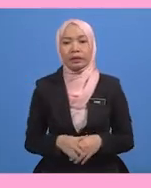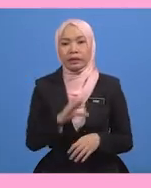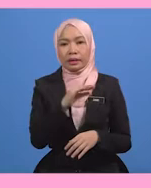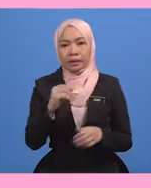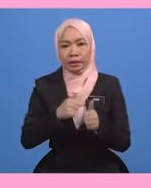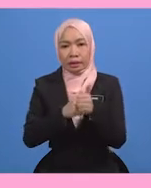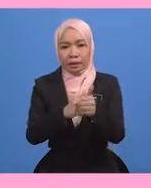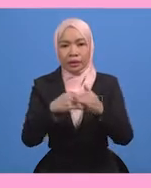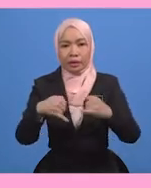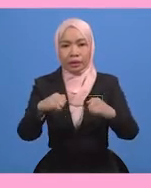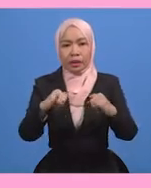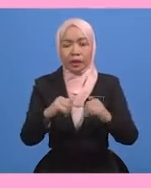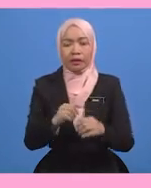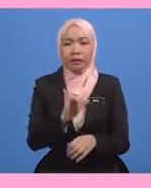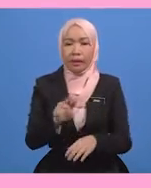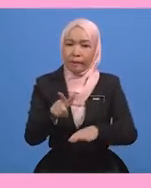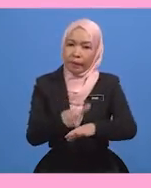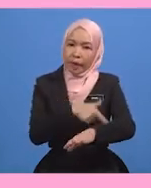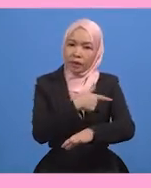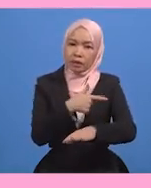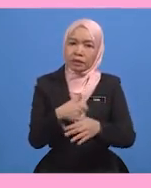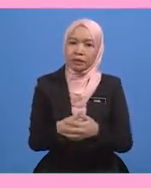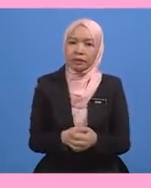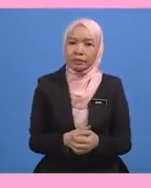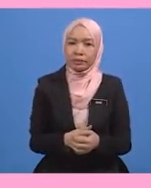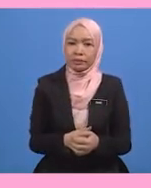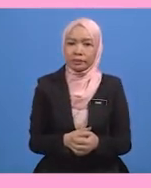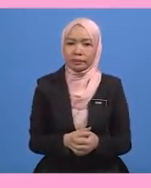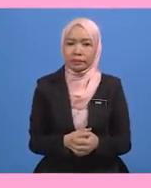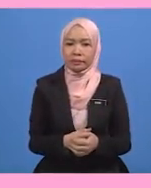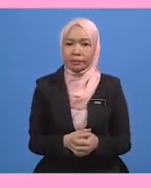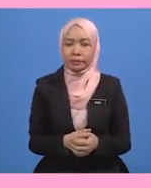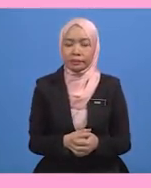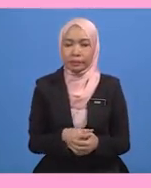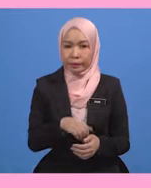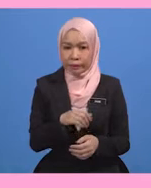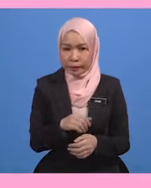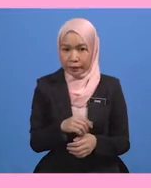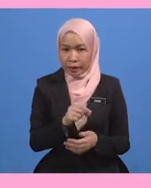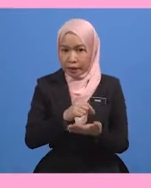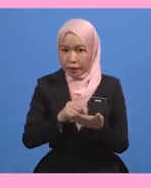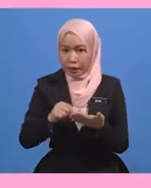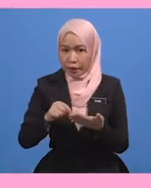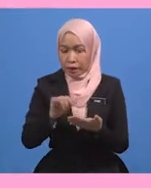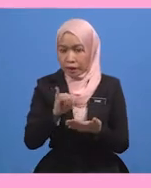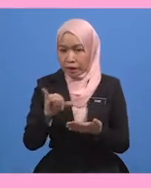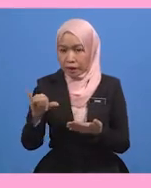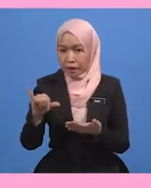dan perjuangan yang panjang dengan memaksimumkan medium penulisannya dan